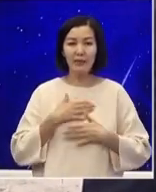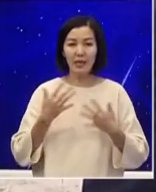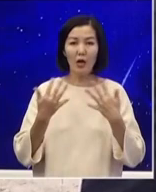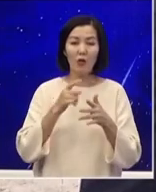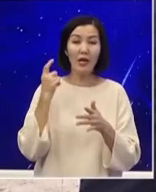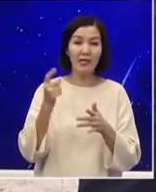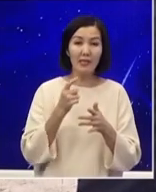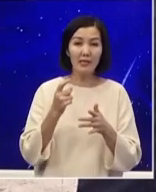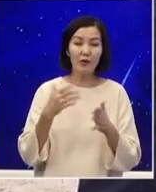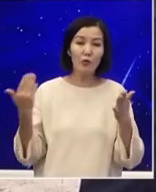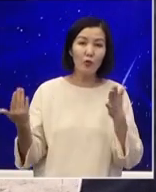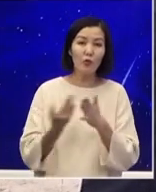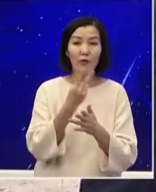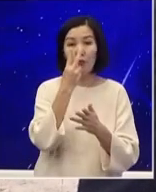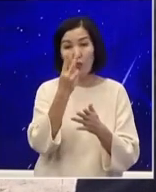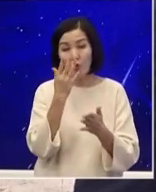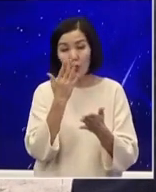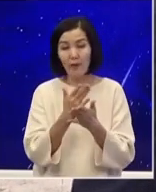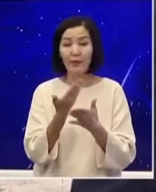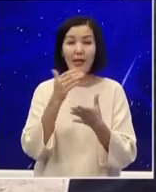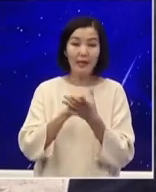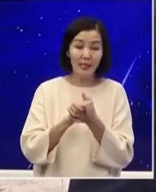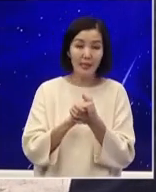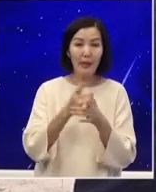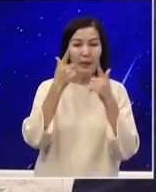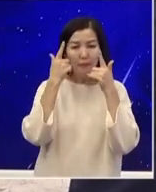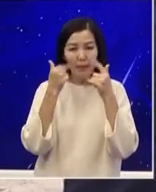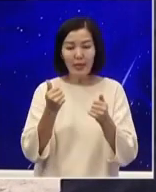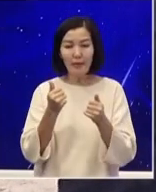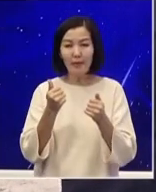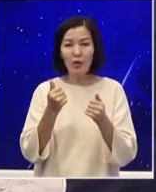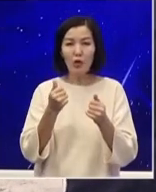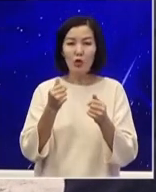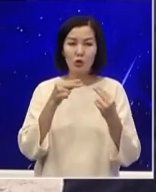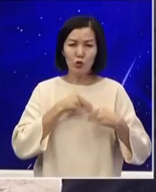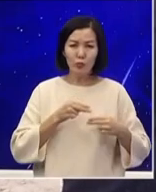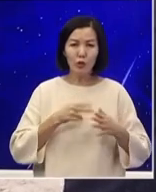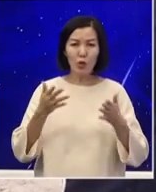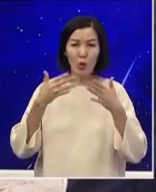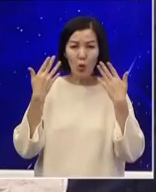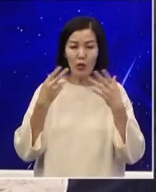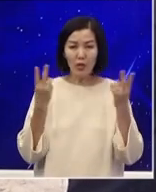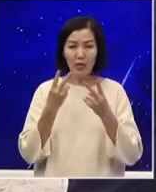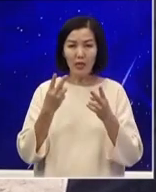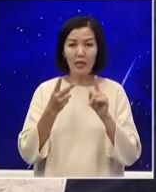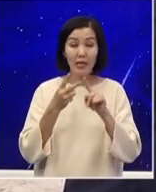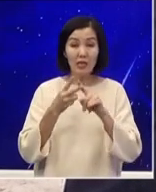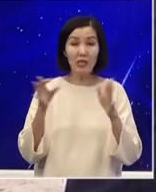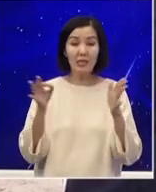производителлер осындай инновацияларды көріп, осындай өмірлері кішкене жеңілдеп, сосын екінші мақсатымыз